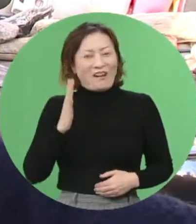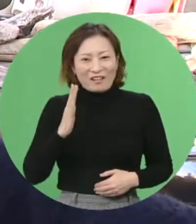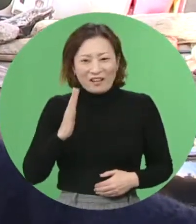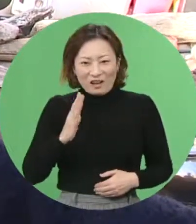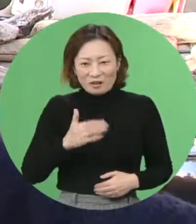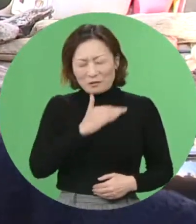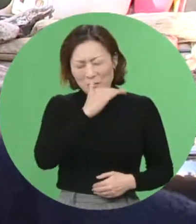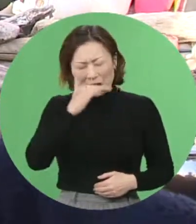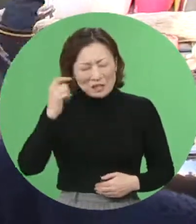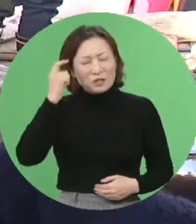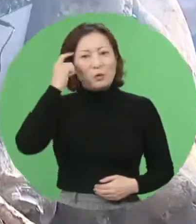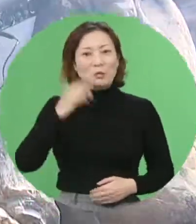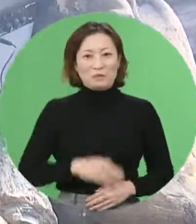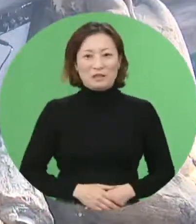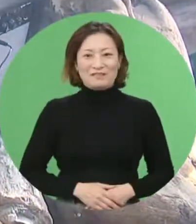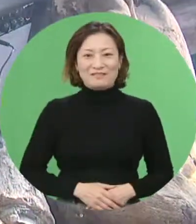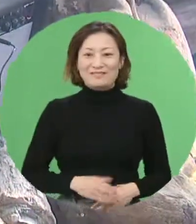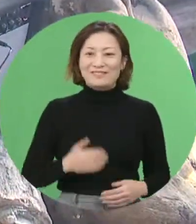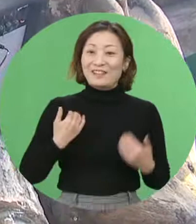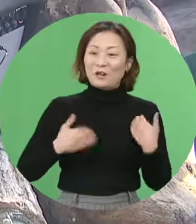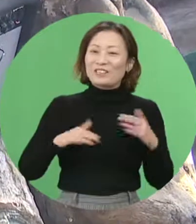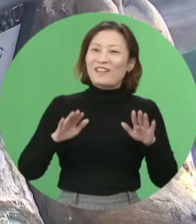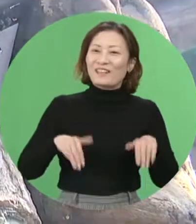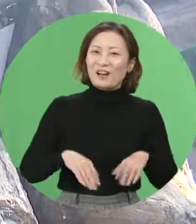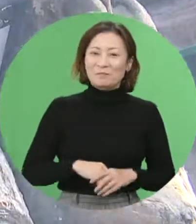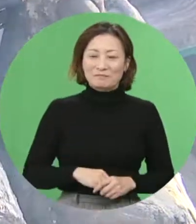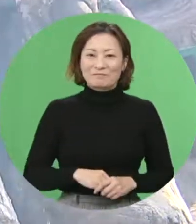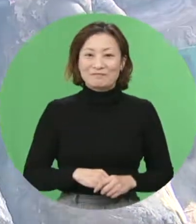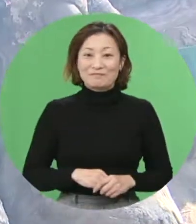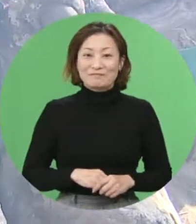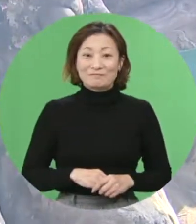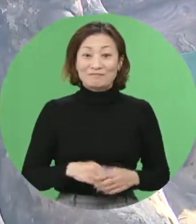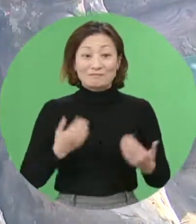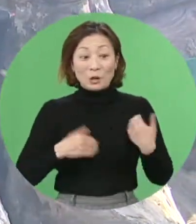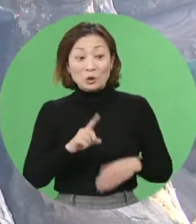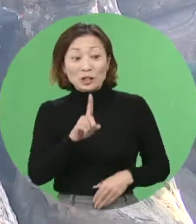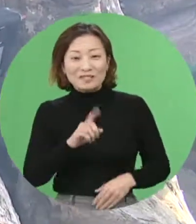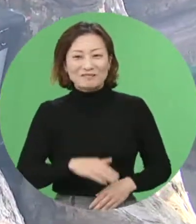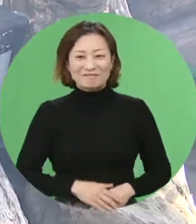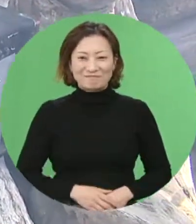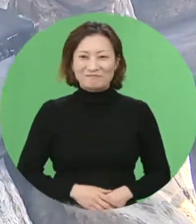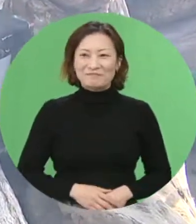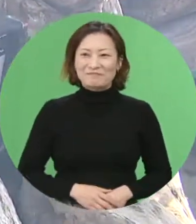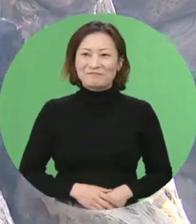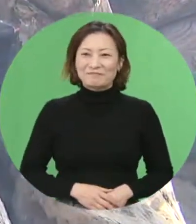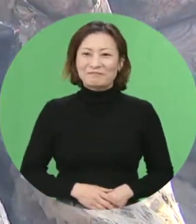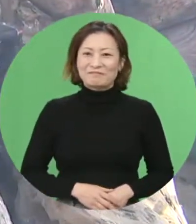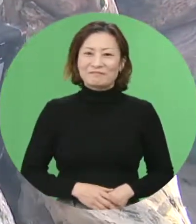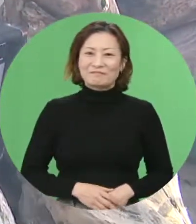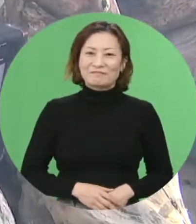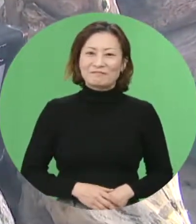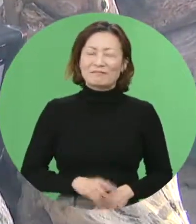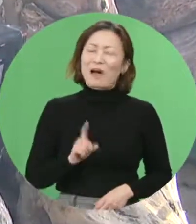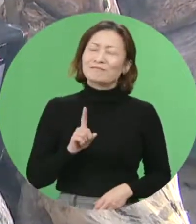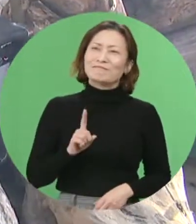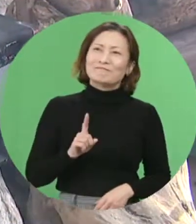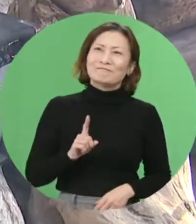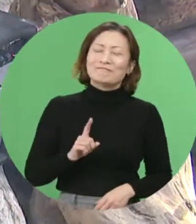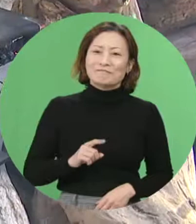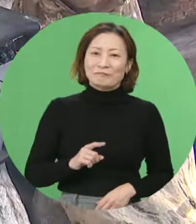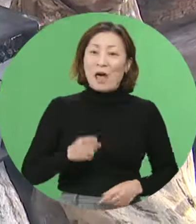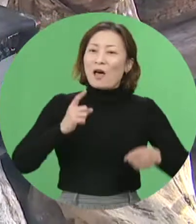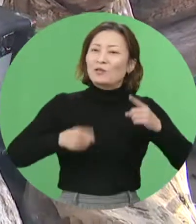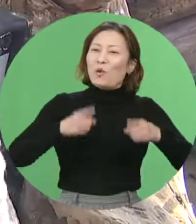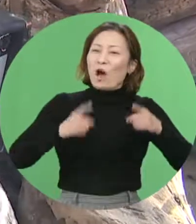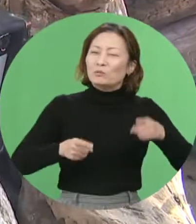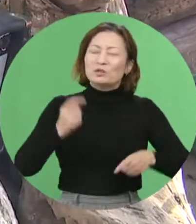しいと思います。 楽しかった。 楽しかった。どんなところが楽しかった？ なんか